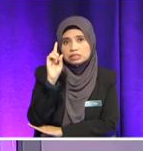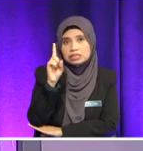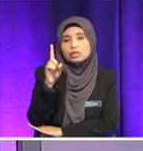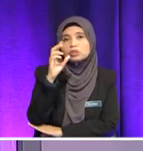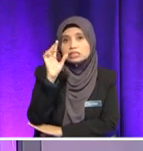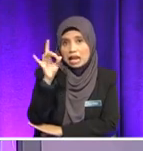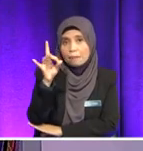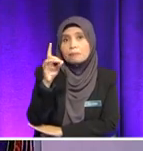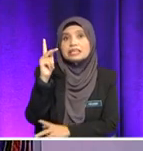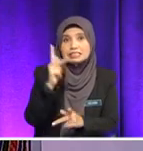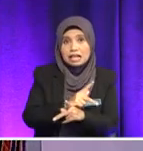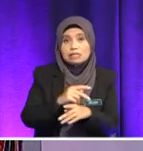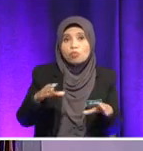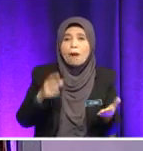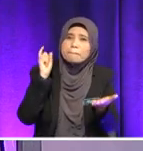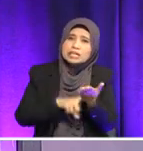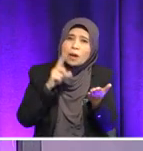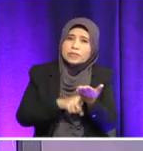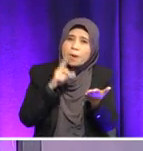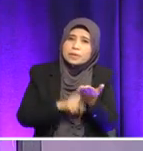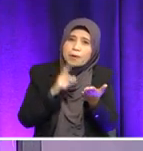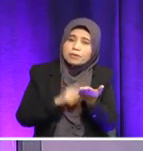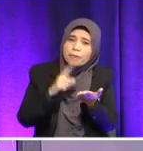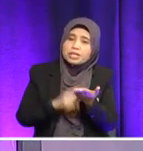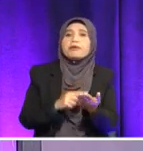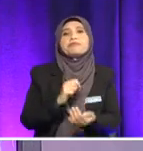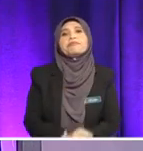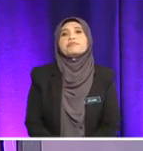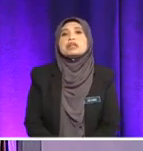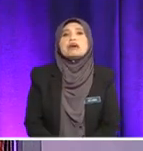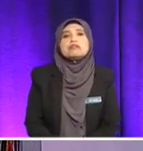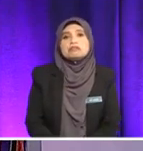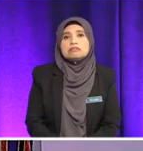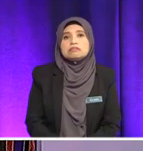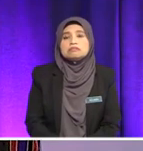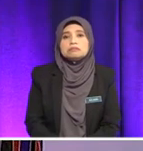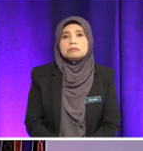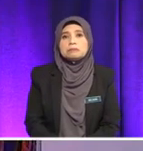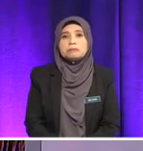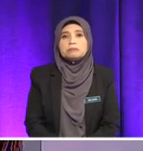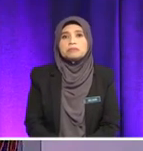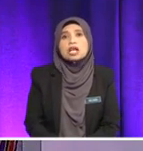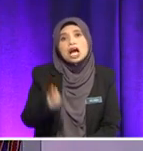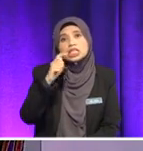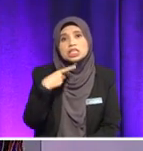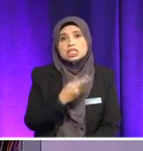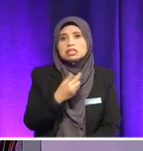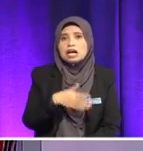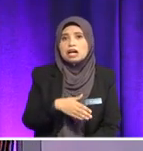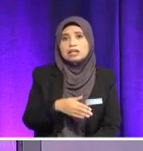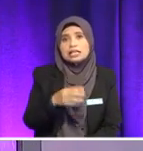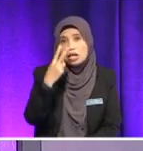18 kali ya Bukan sikit-sikit ah perjalanannya baik ah tadi kita udah nanam Pak agama